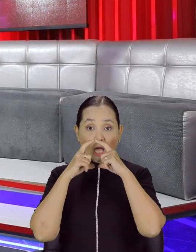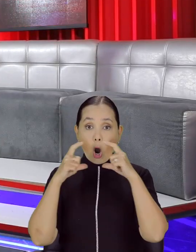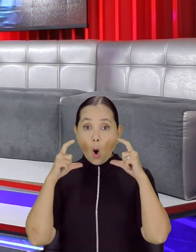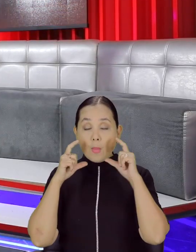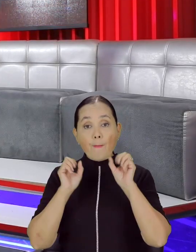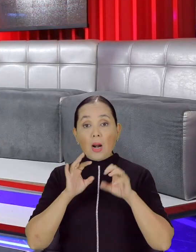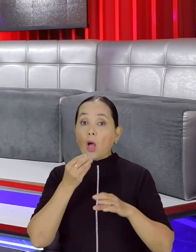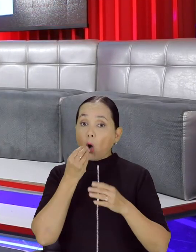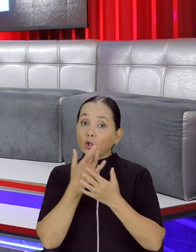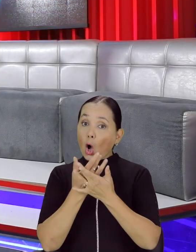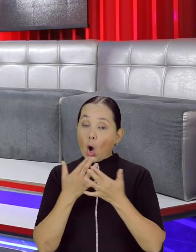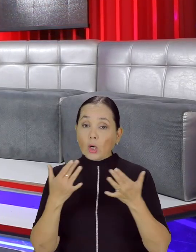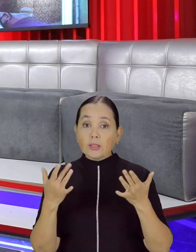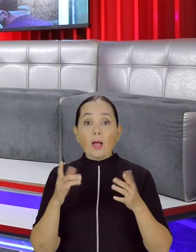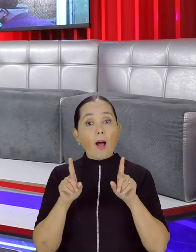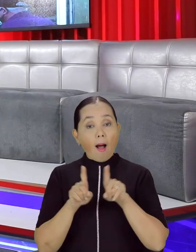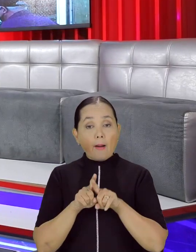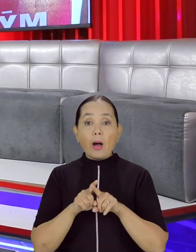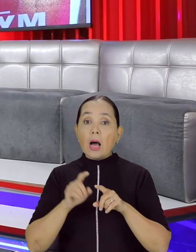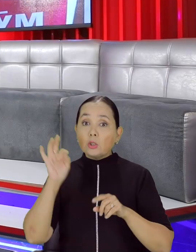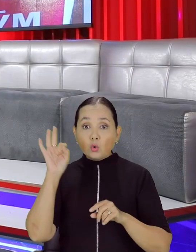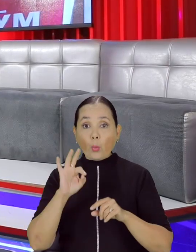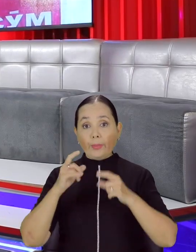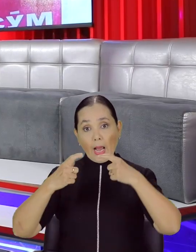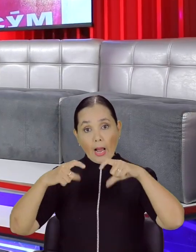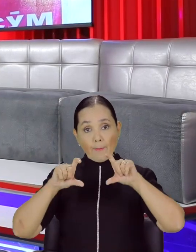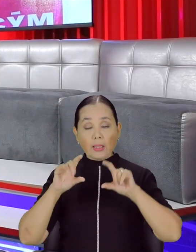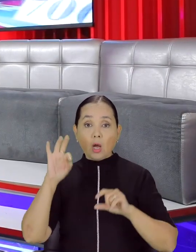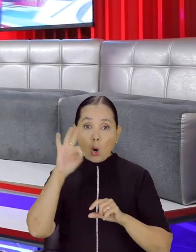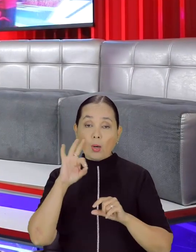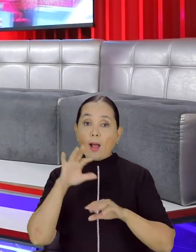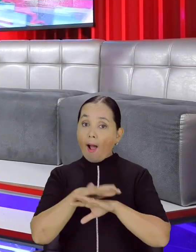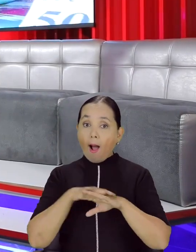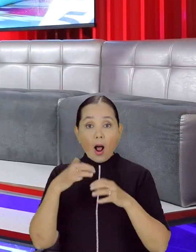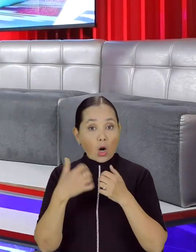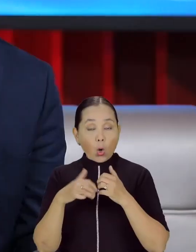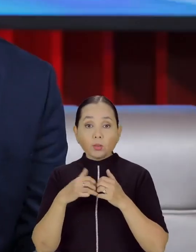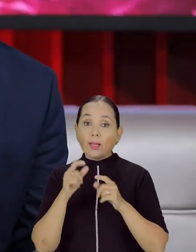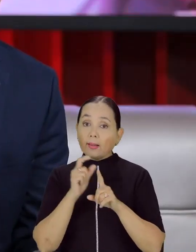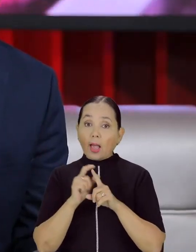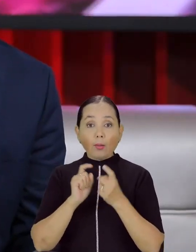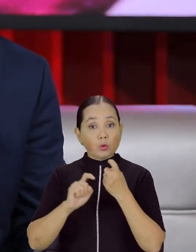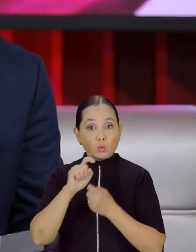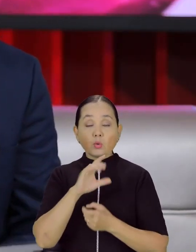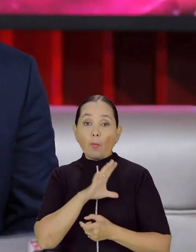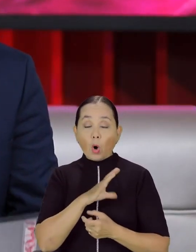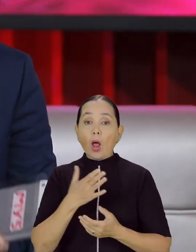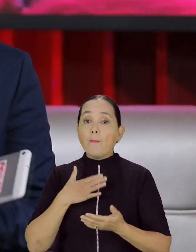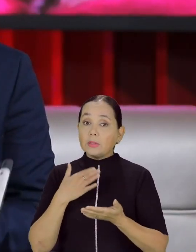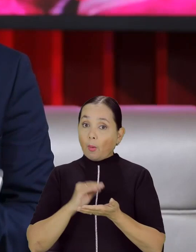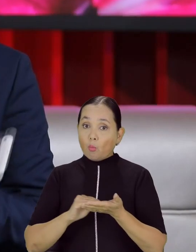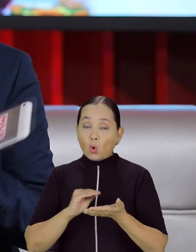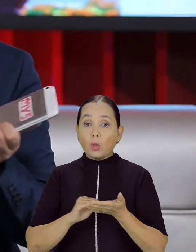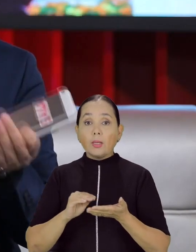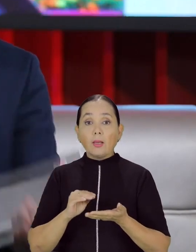balki oziq-ovqat mahsulotlari ham tubdan qimmatlashib ketgani haqida aholi orasida gap-so'z bolaladi. Bizning